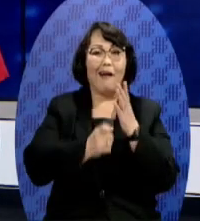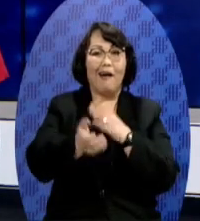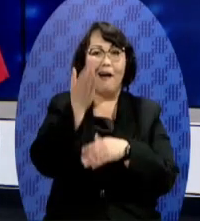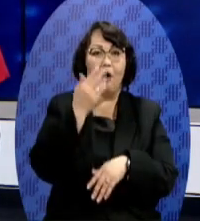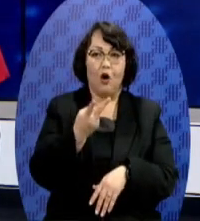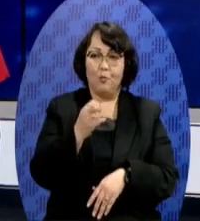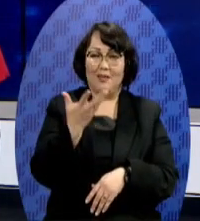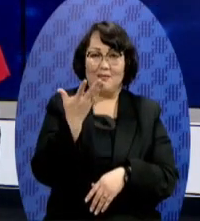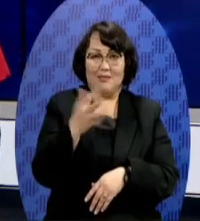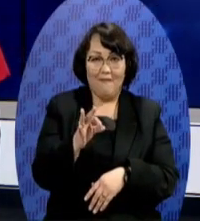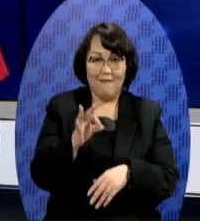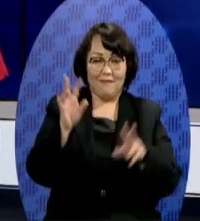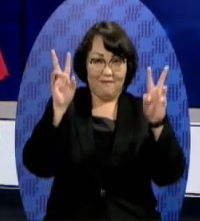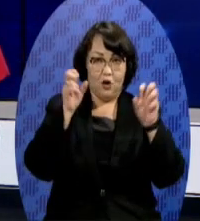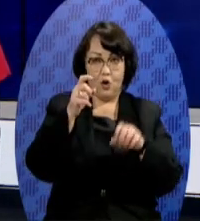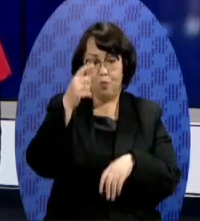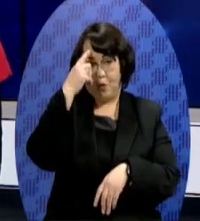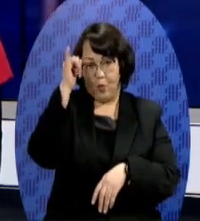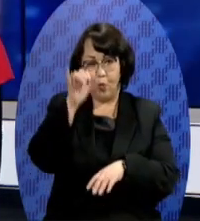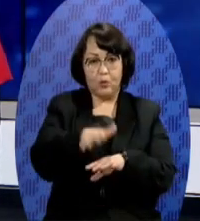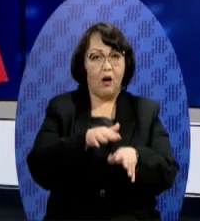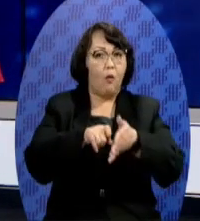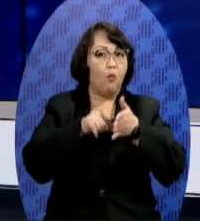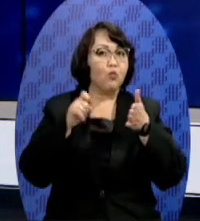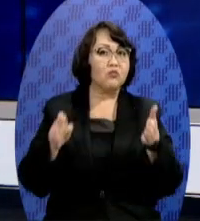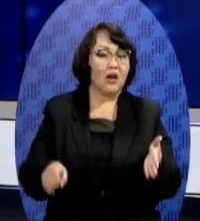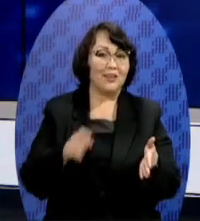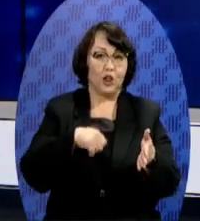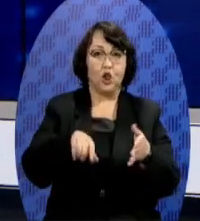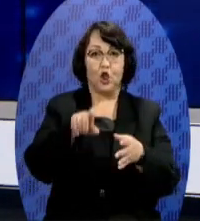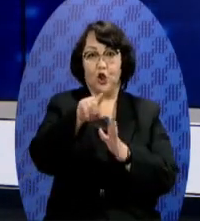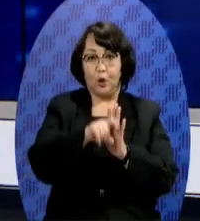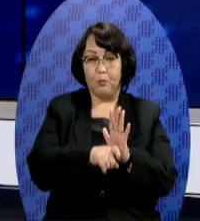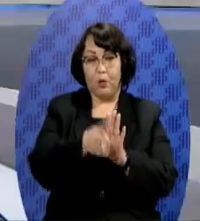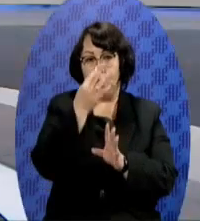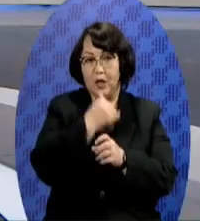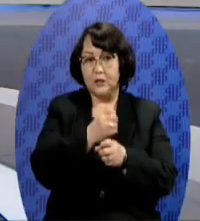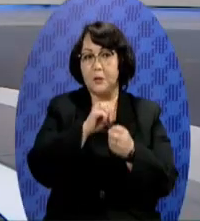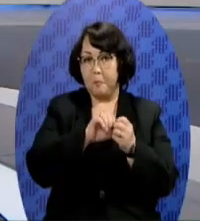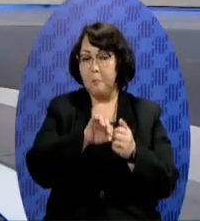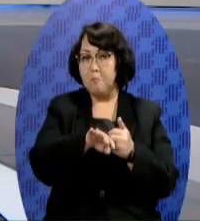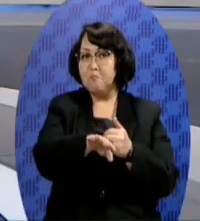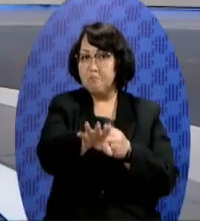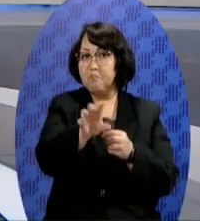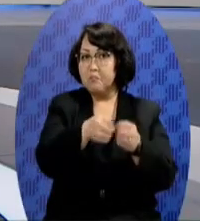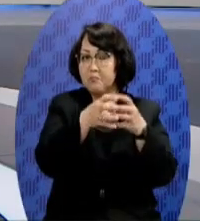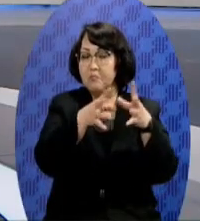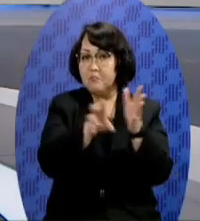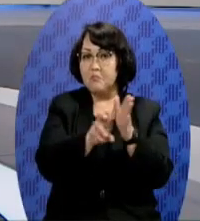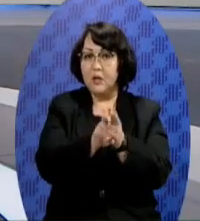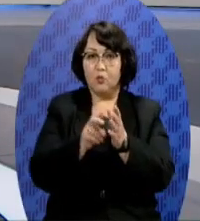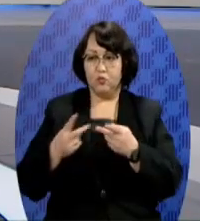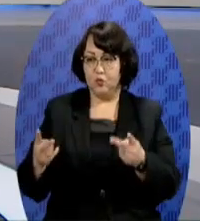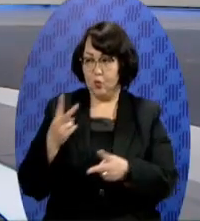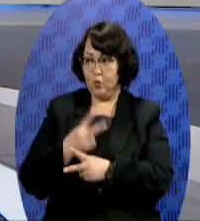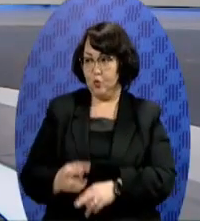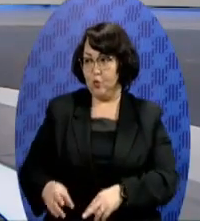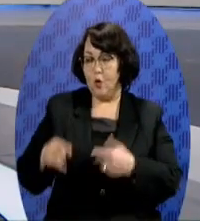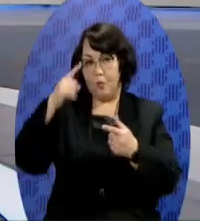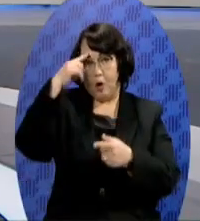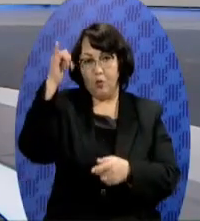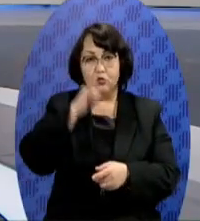хөгжлийн үзэл баримтлал бодит амьдралд хэрэгжих боломжтой гэж үзэж байгаа юм. За учир нь үндсэн хуулийн нэмэлт өөрчлөлтөнд Монгол улсын хөгжлийн